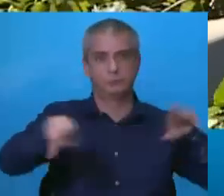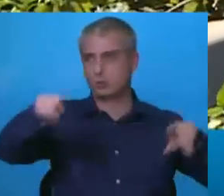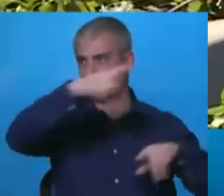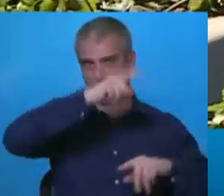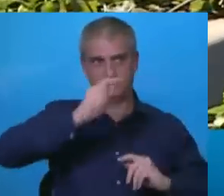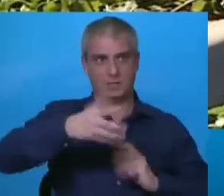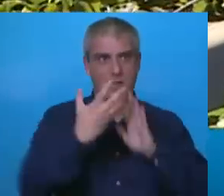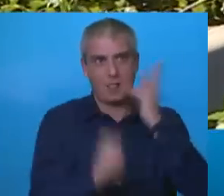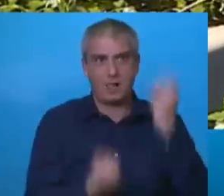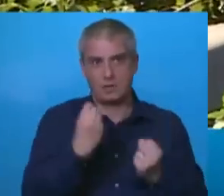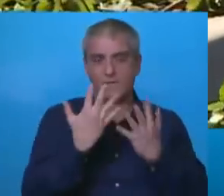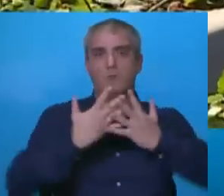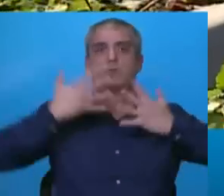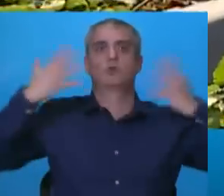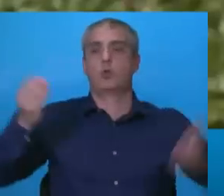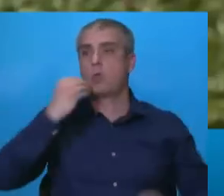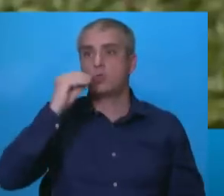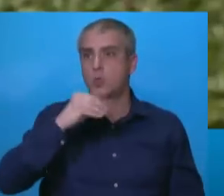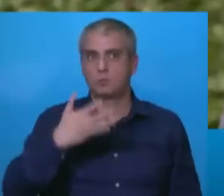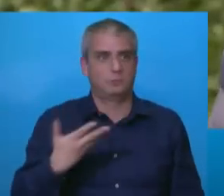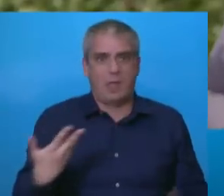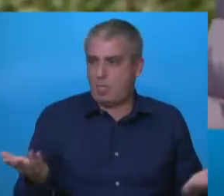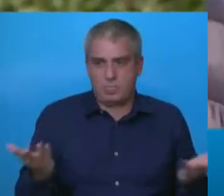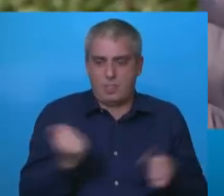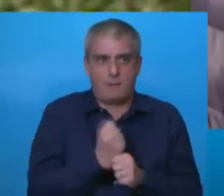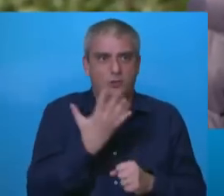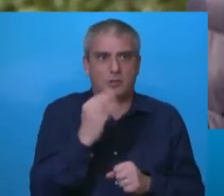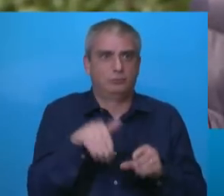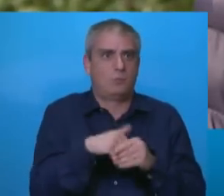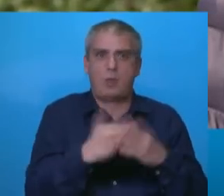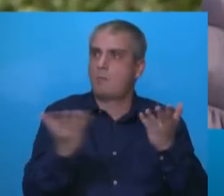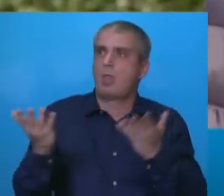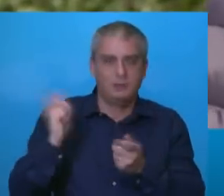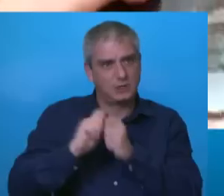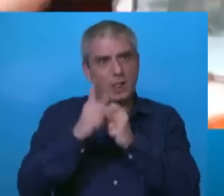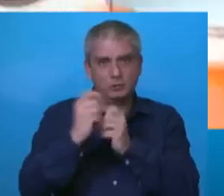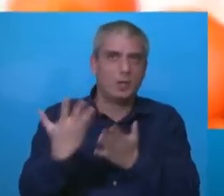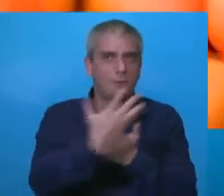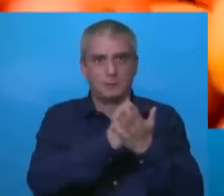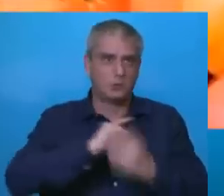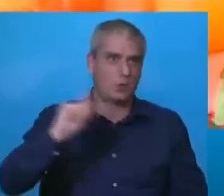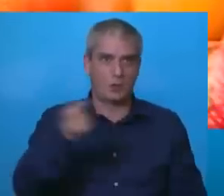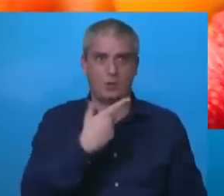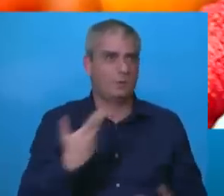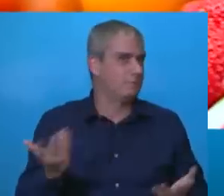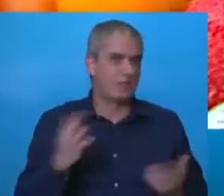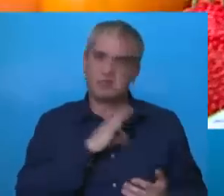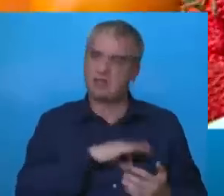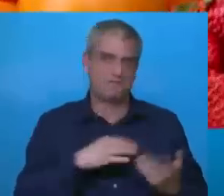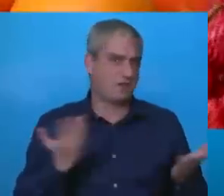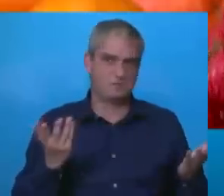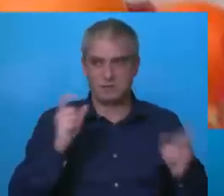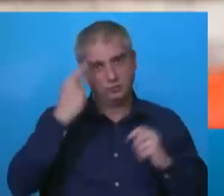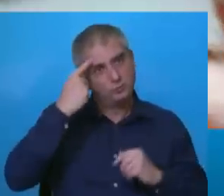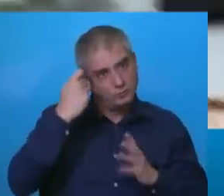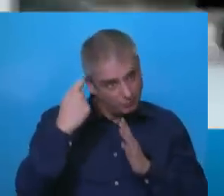היו לקטוף כמויות גדולות של תות, ואין לו מה לעשות עם ה-50 פועל, והוא אמור לשלם שכר. אין בזה הרבה רווח, כמו שאנשים חושבים,